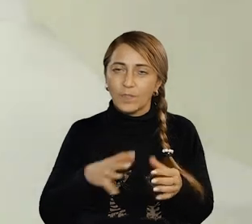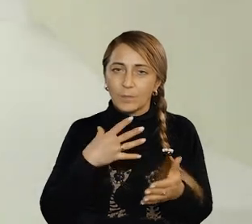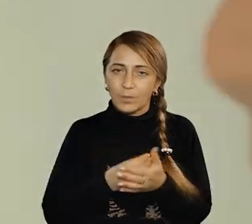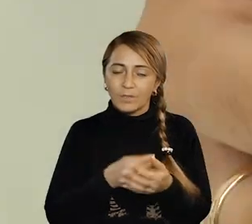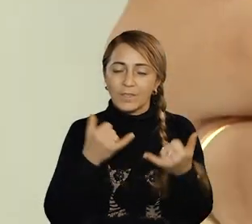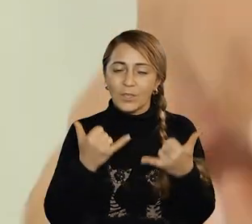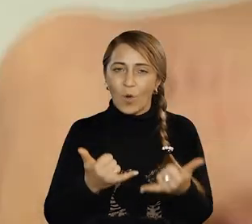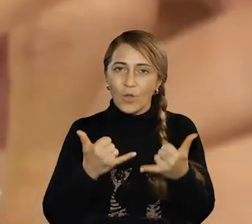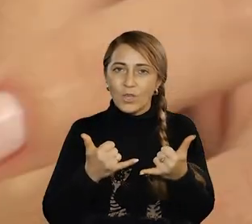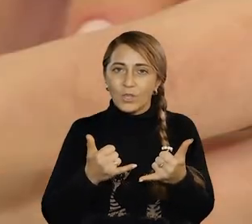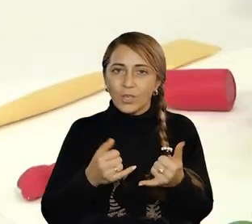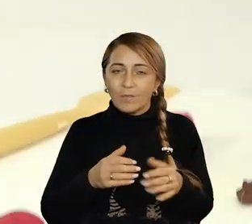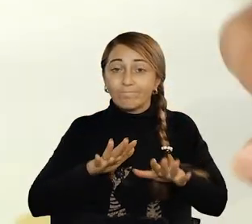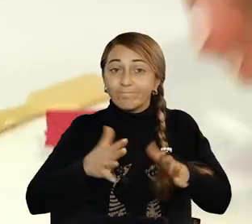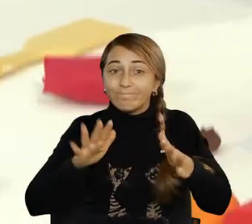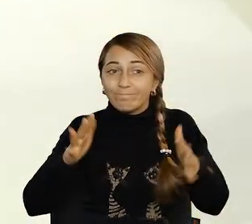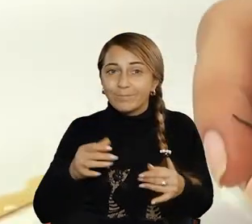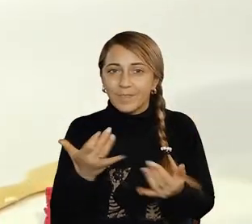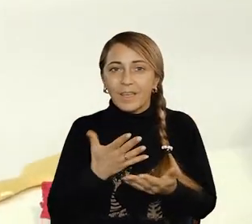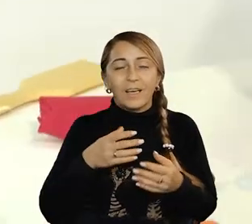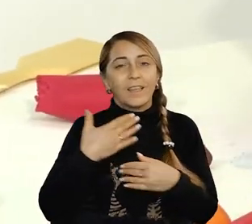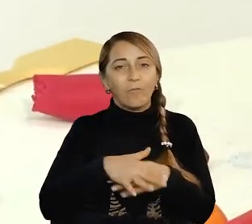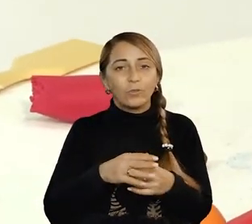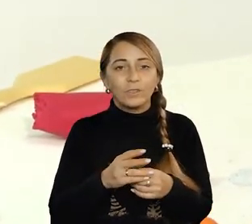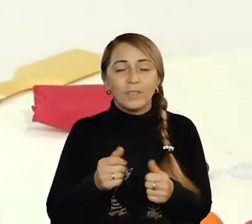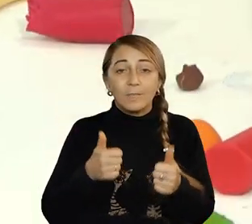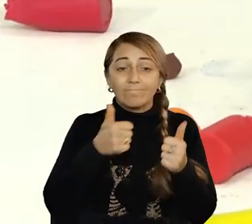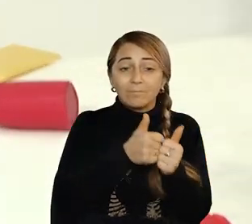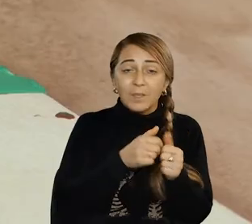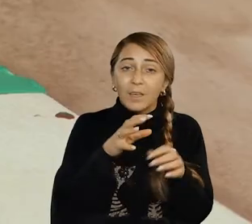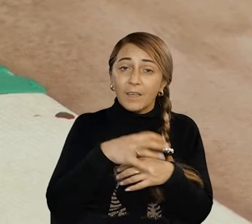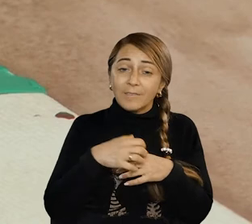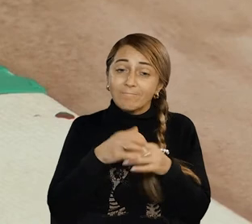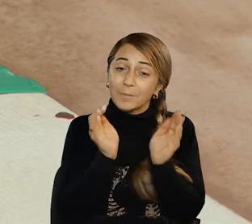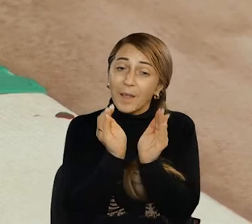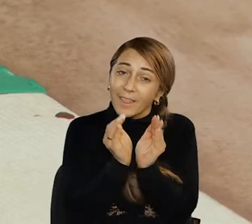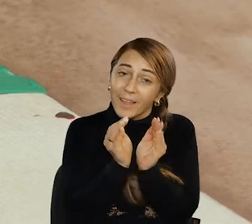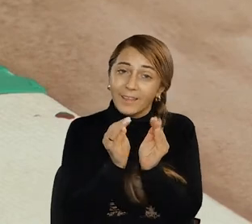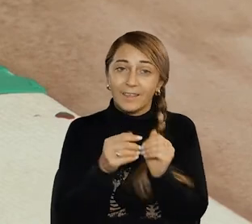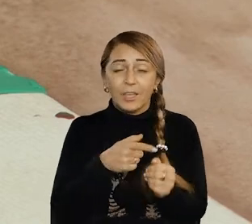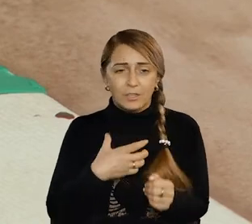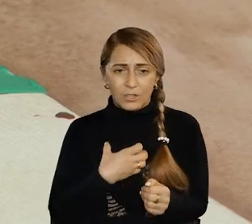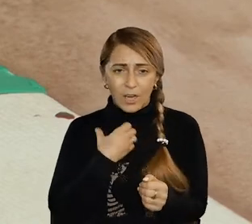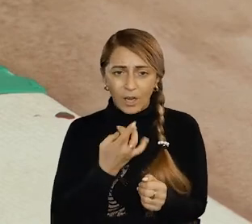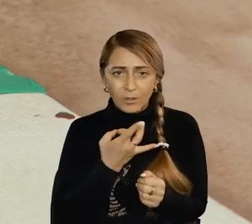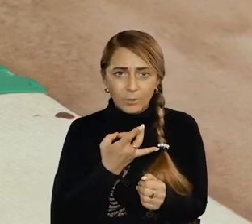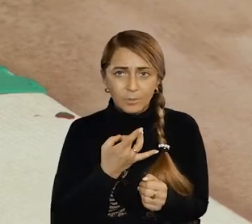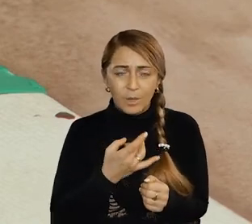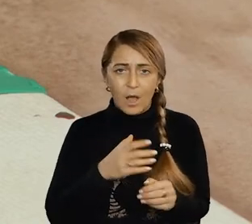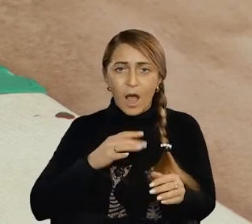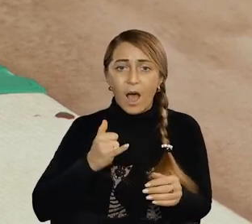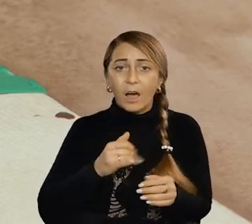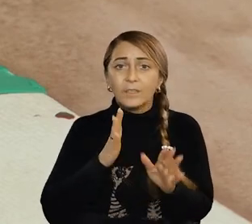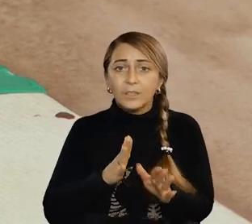свої сьогоднішні пригоди. Про те, як на вулиці до нього прибилося кошеня. Спершу злякався тваринки,